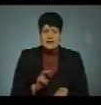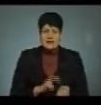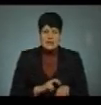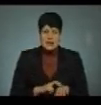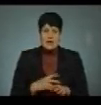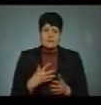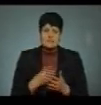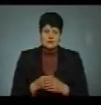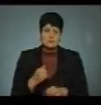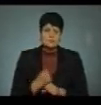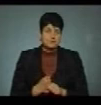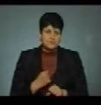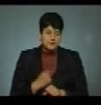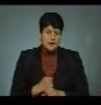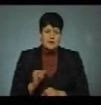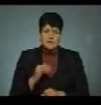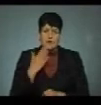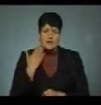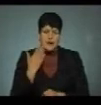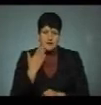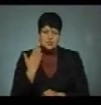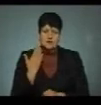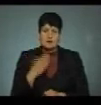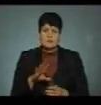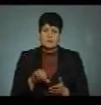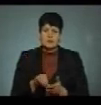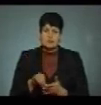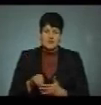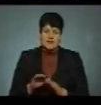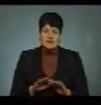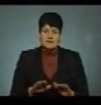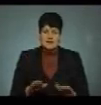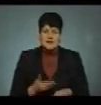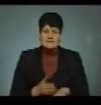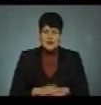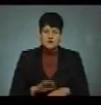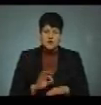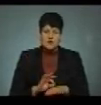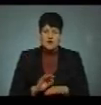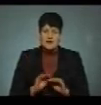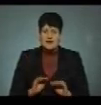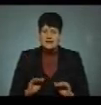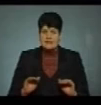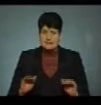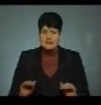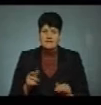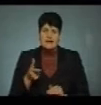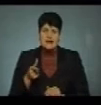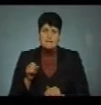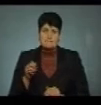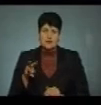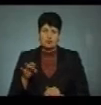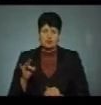своїх функцій, а також полегшення перебування дітей, важкохворих дітей у гематологічному